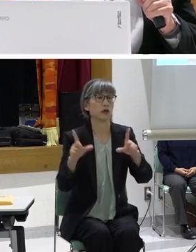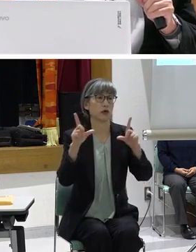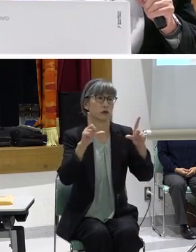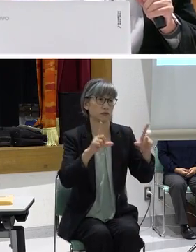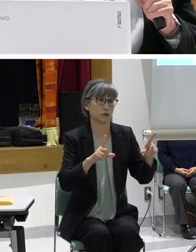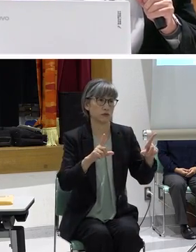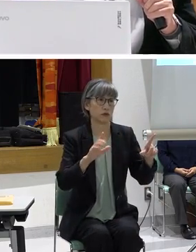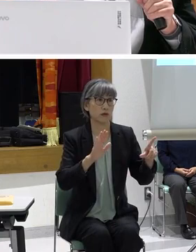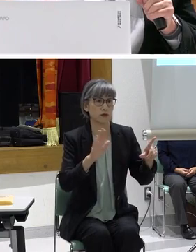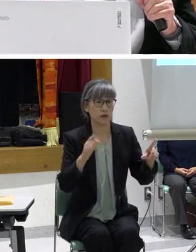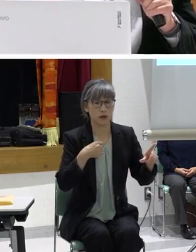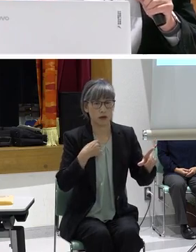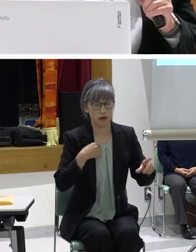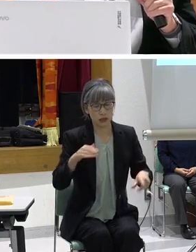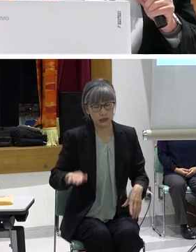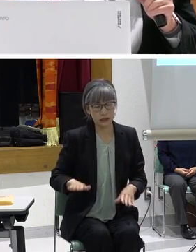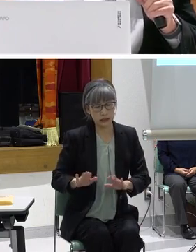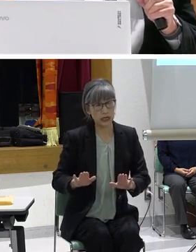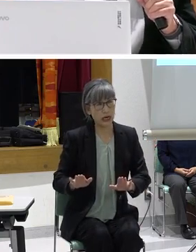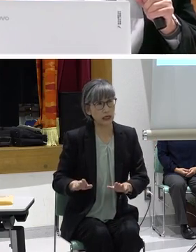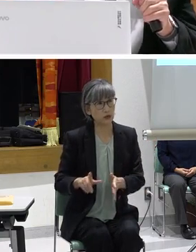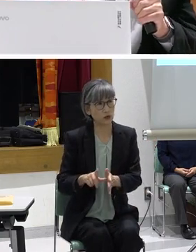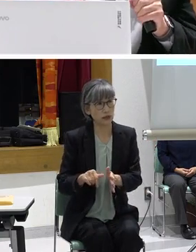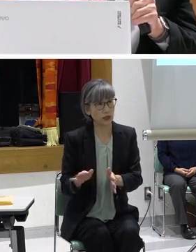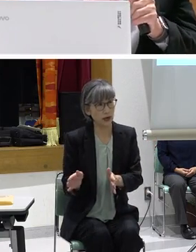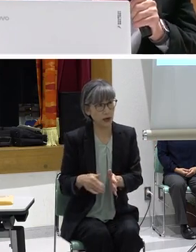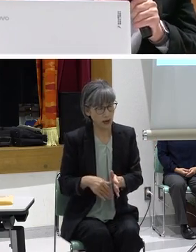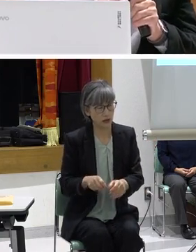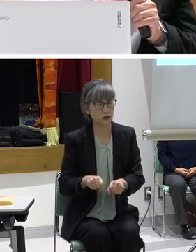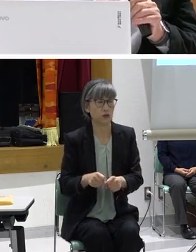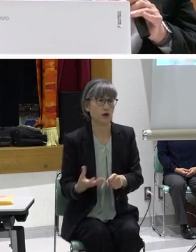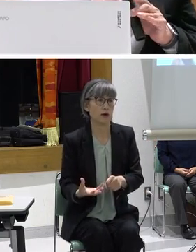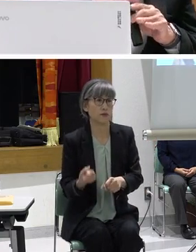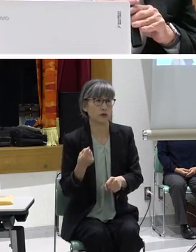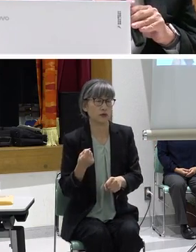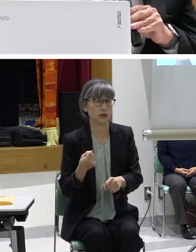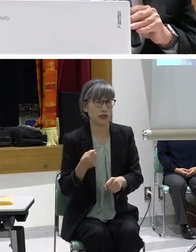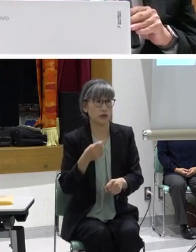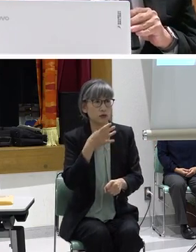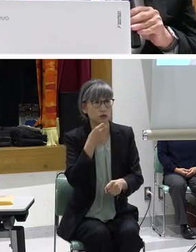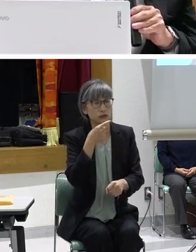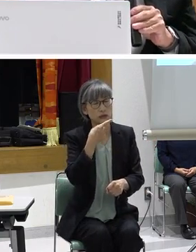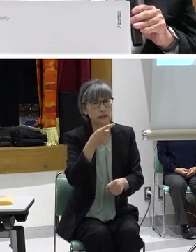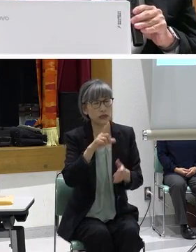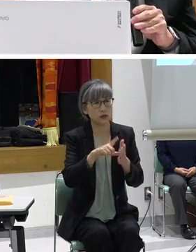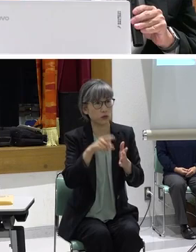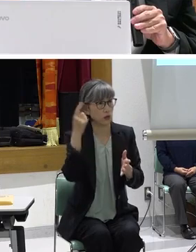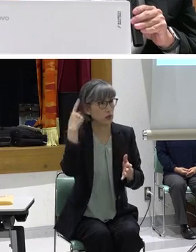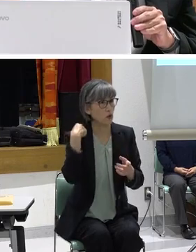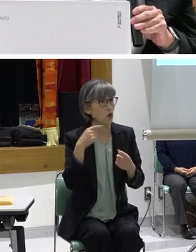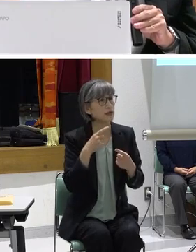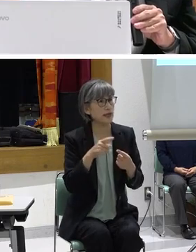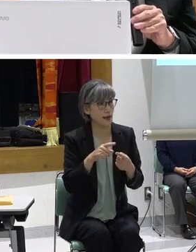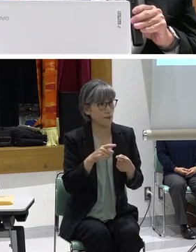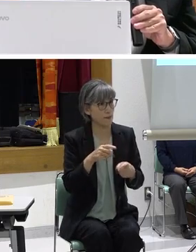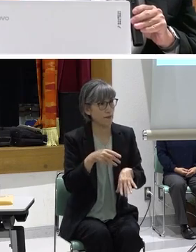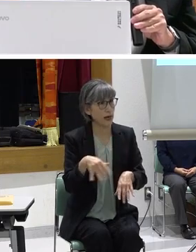小さい時から、障害がありましてね、1歳で脳性麻痺ということで診断を受け